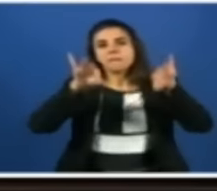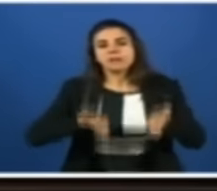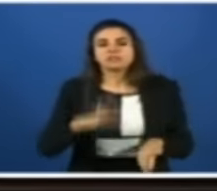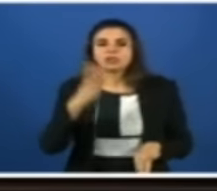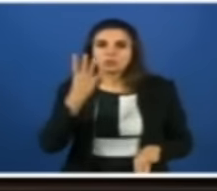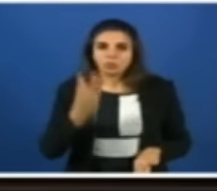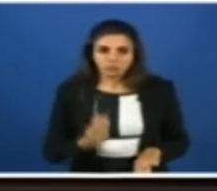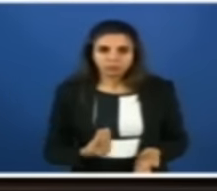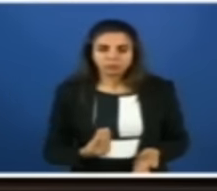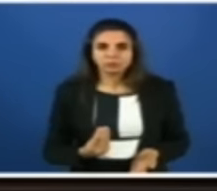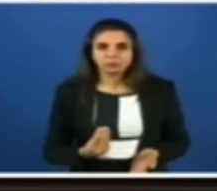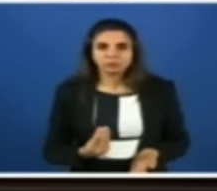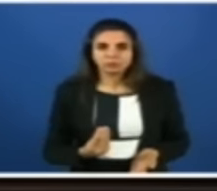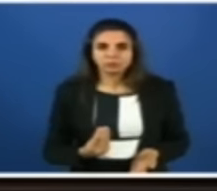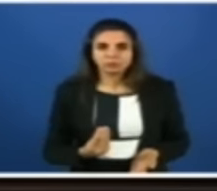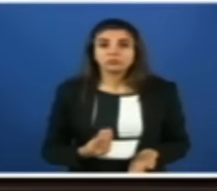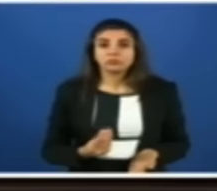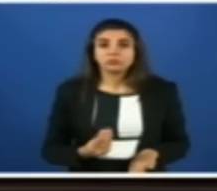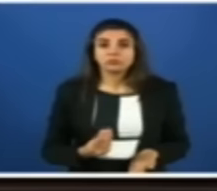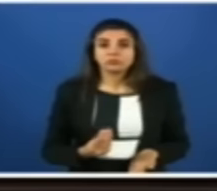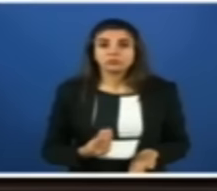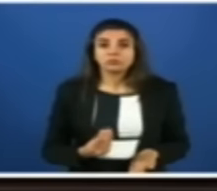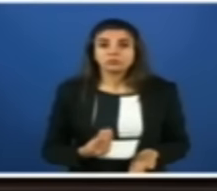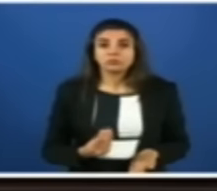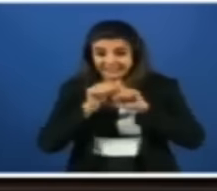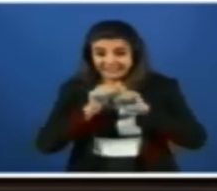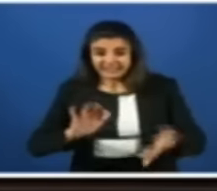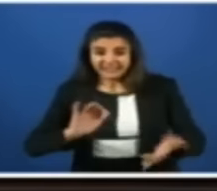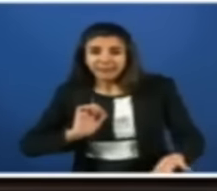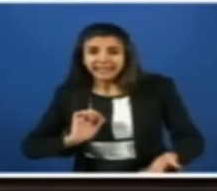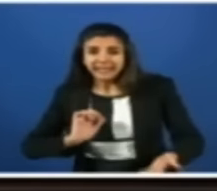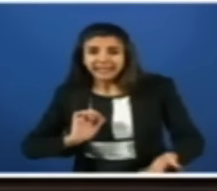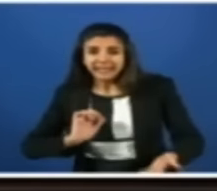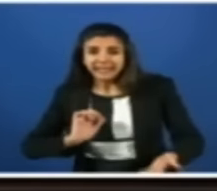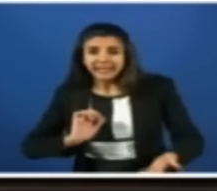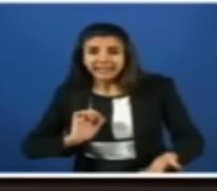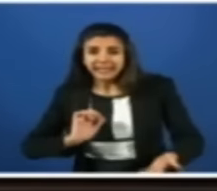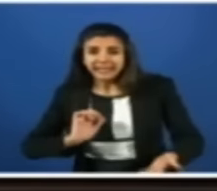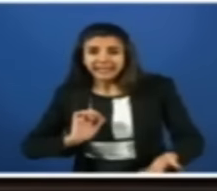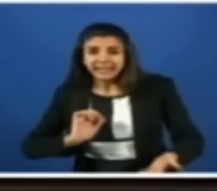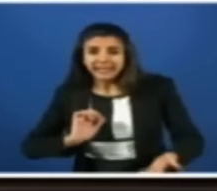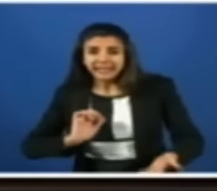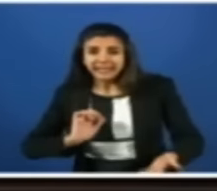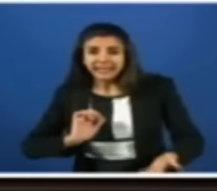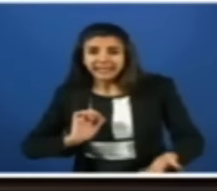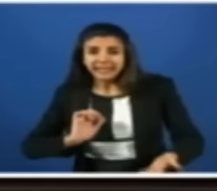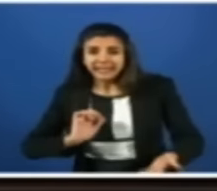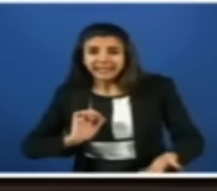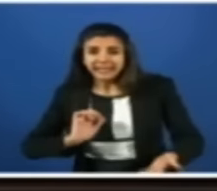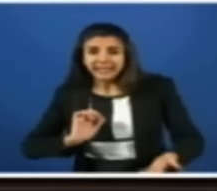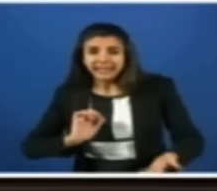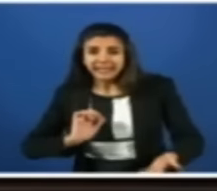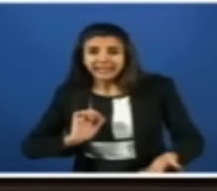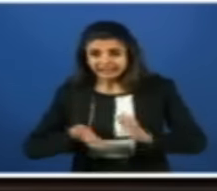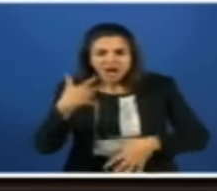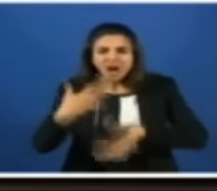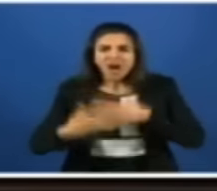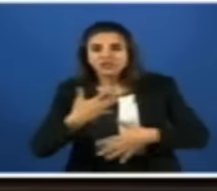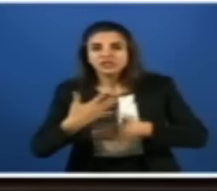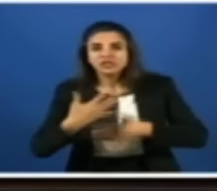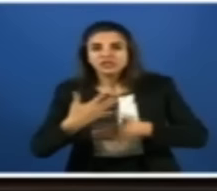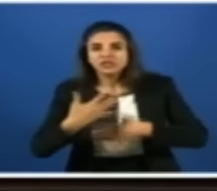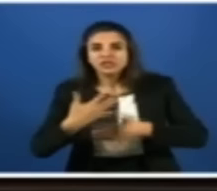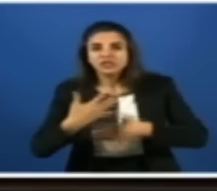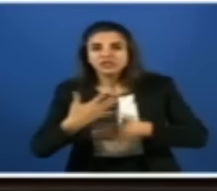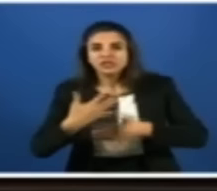başlangıcını yaptı. Ve o sistem krizini, o kördüğümü yine